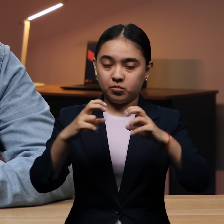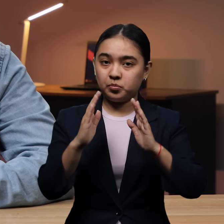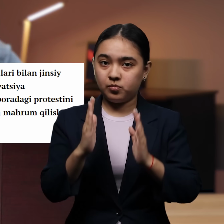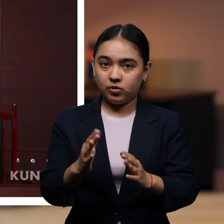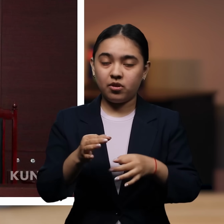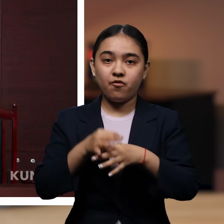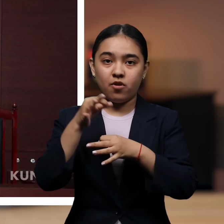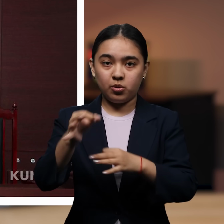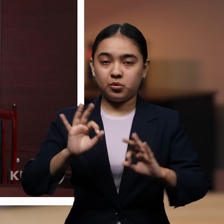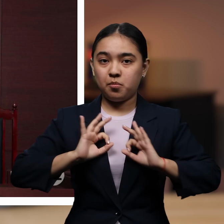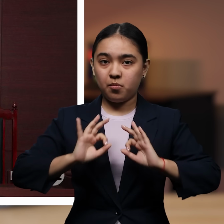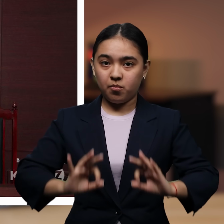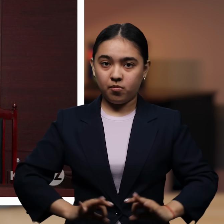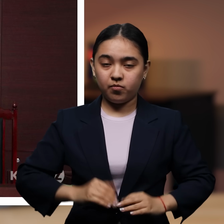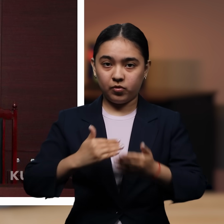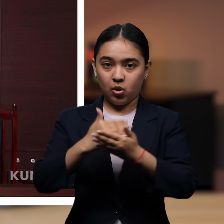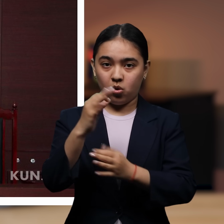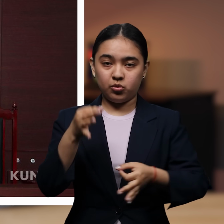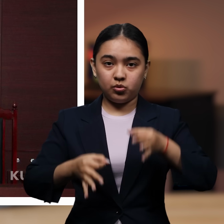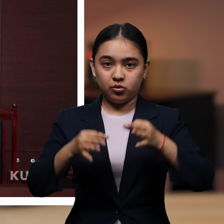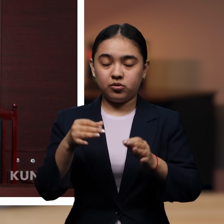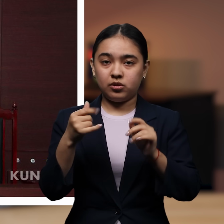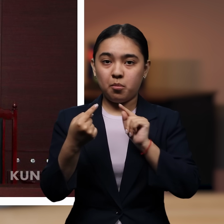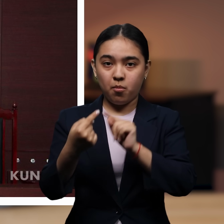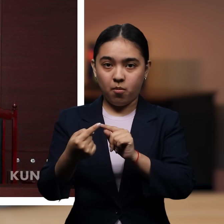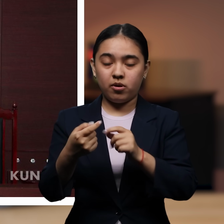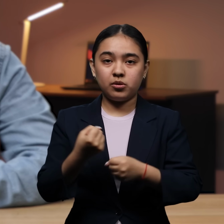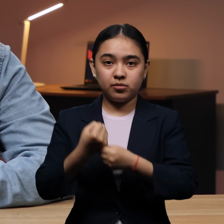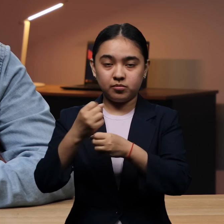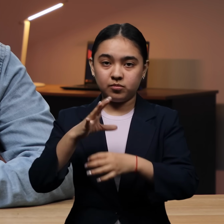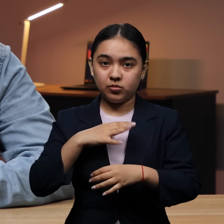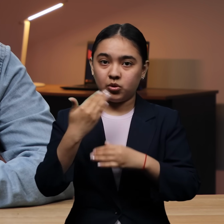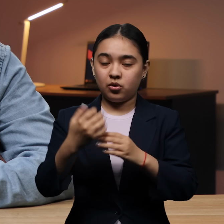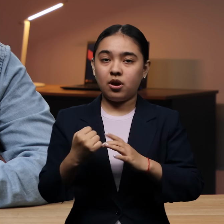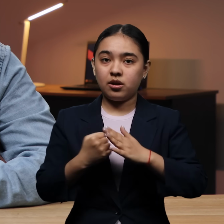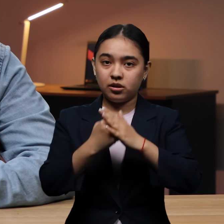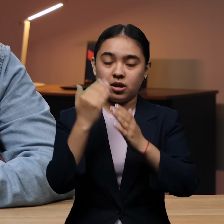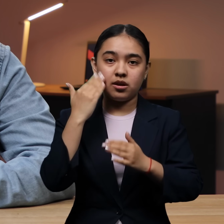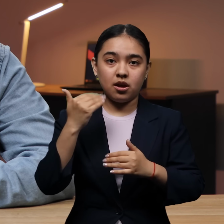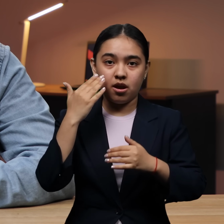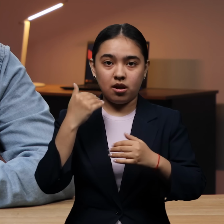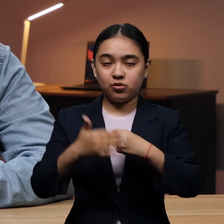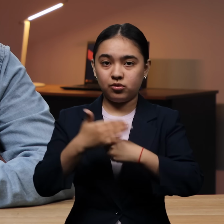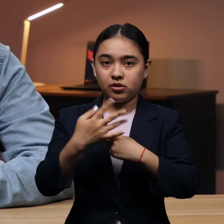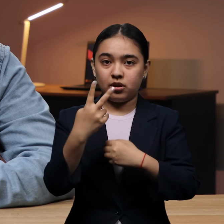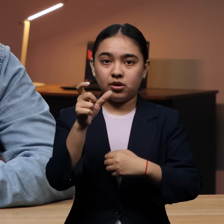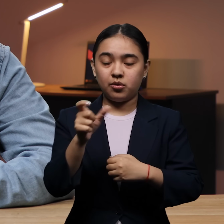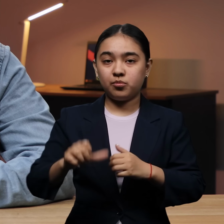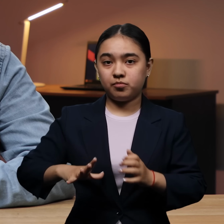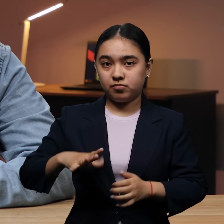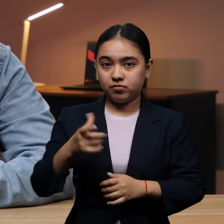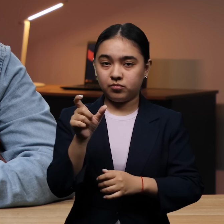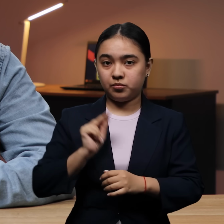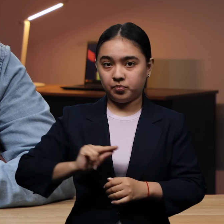bo'ldi. Viloyat prokuraturasining oliy sudga kiritgan protesti qanoatlantirildi. Unga asosan yengil jazo bilan qutilgan ikki sobiq